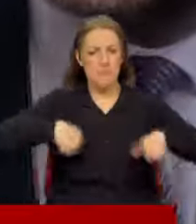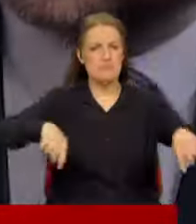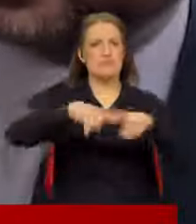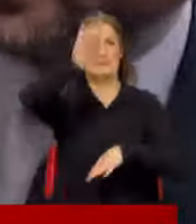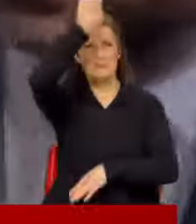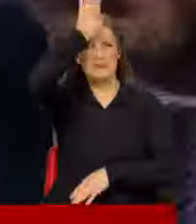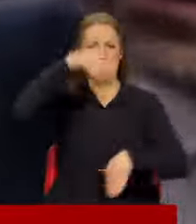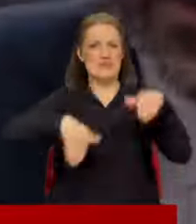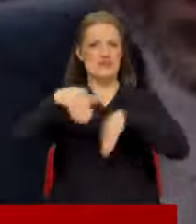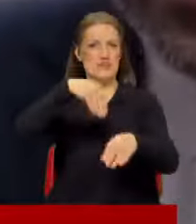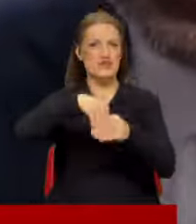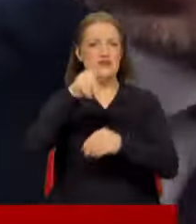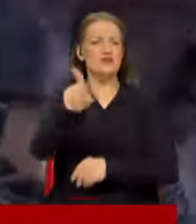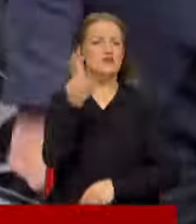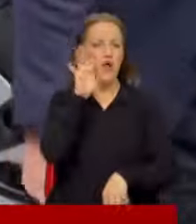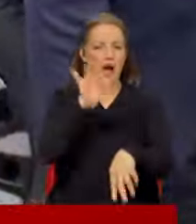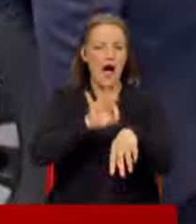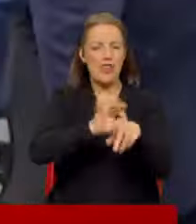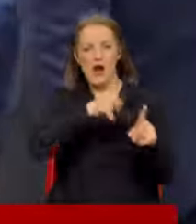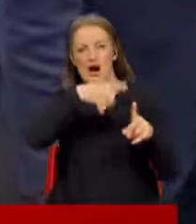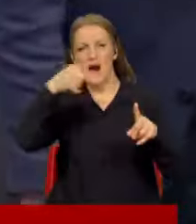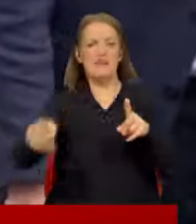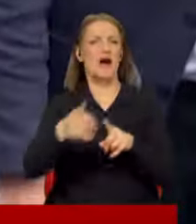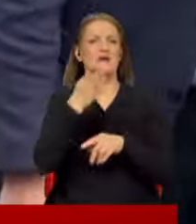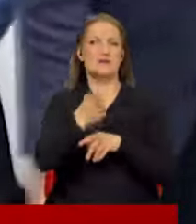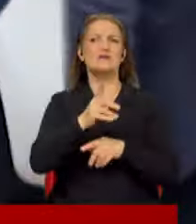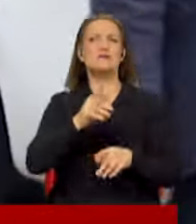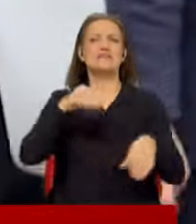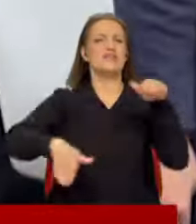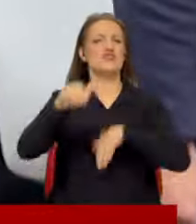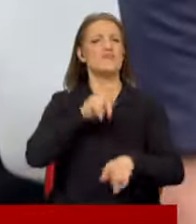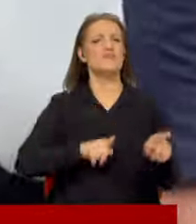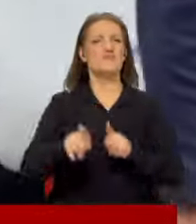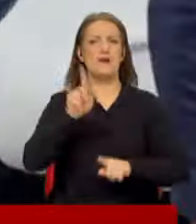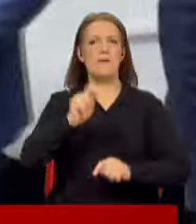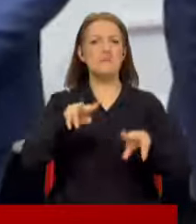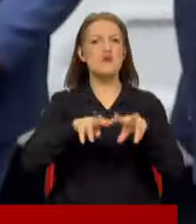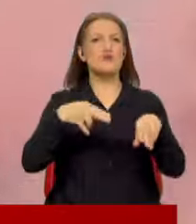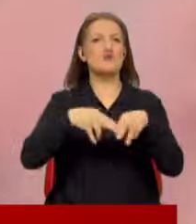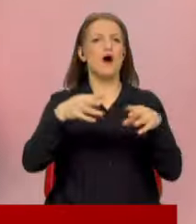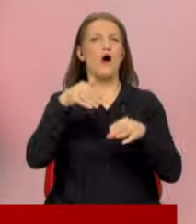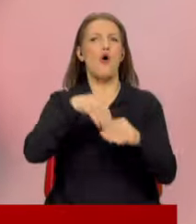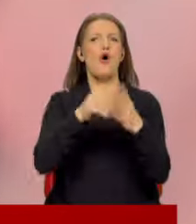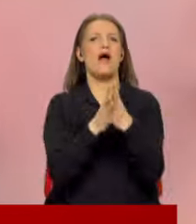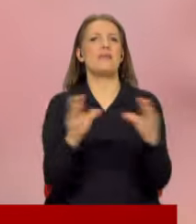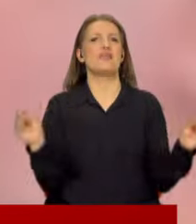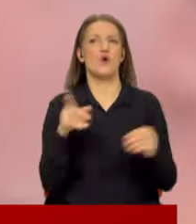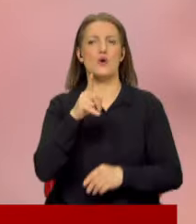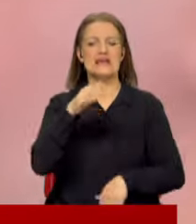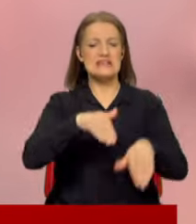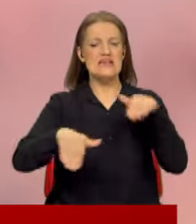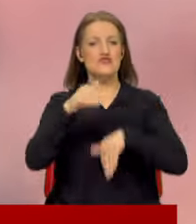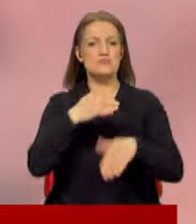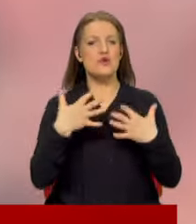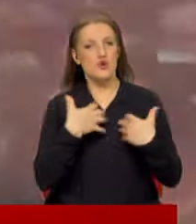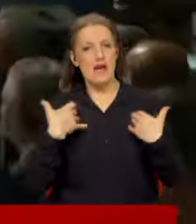de İstanbul seçimi için son ana kadar seçim propagandası yapması Murat Kurum'a oy kaybettiriyor dedi. Seçimlerin güvenliği ve